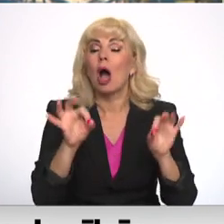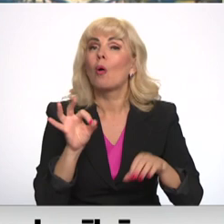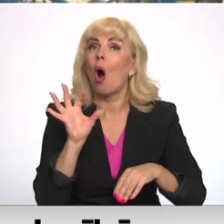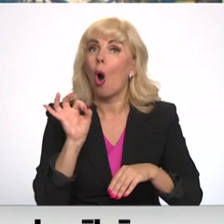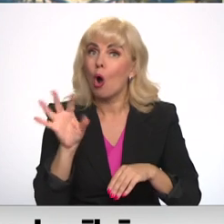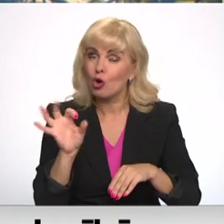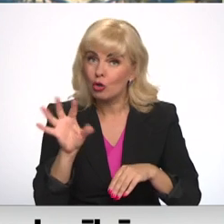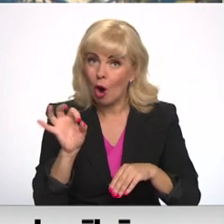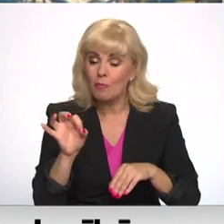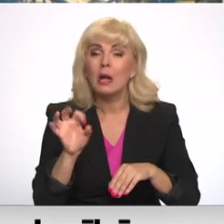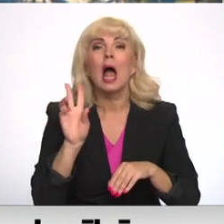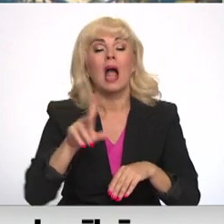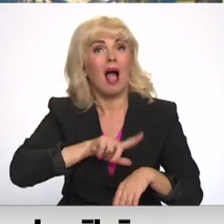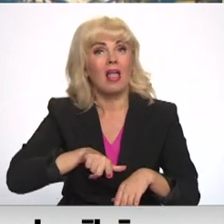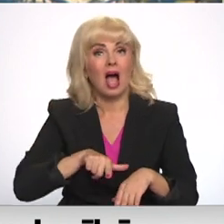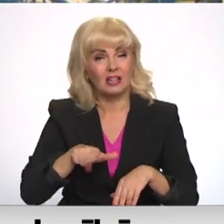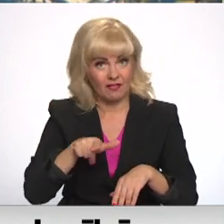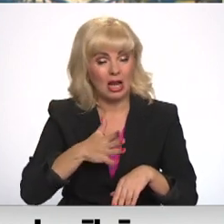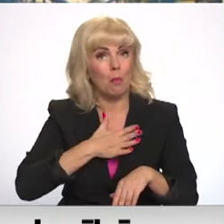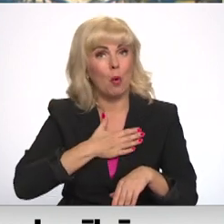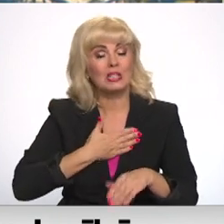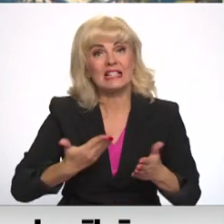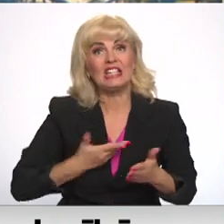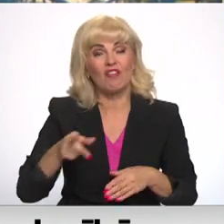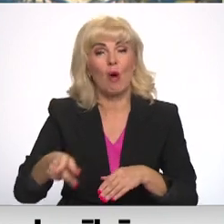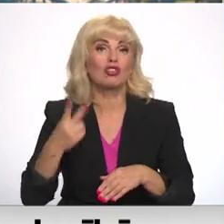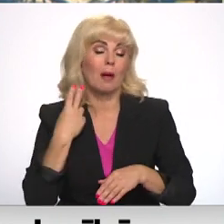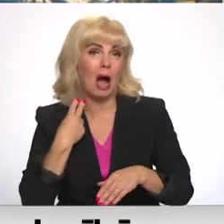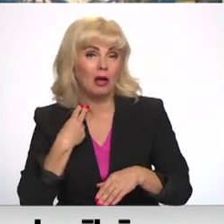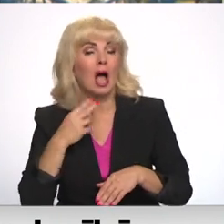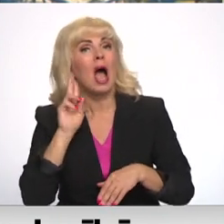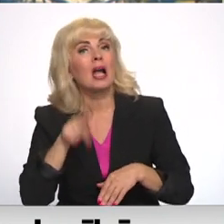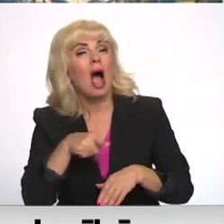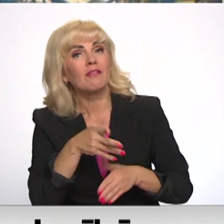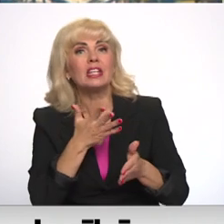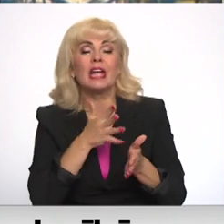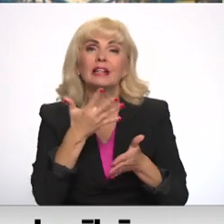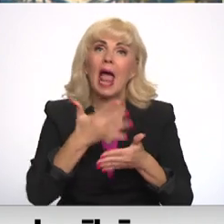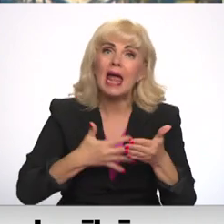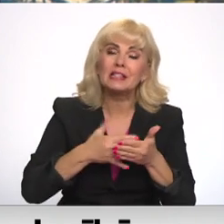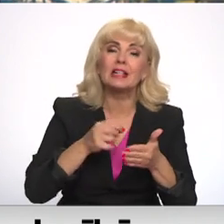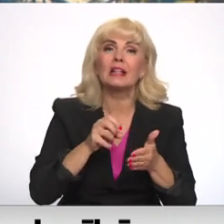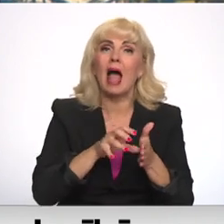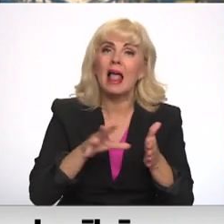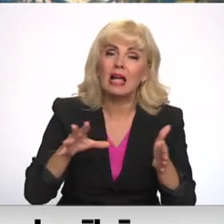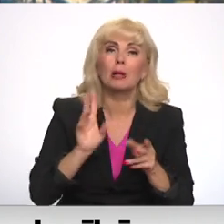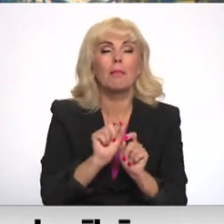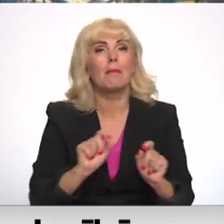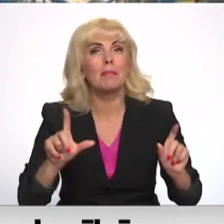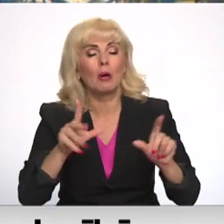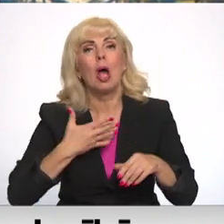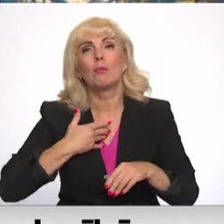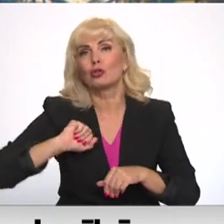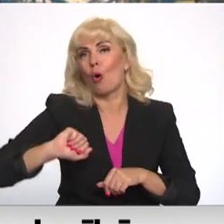kā Latvijas diaspora tiek galā ar augošajiem rēķiniem un ekonomikas izaicinājumiem. Mūsu korespondenta